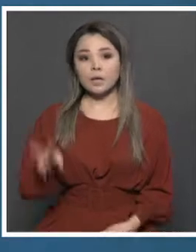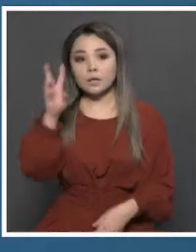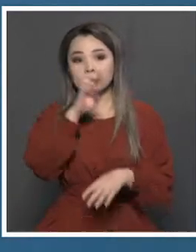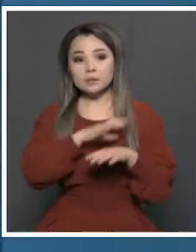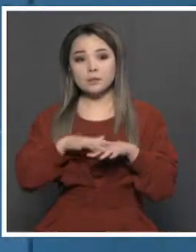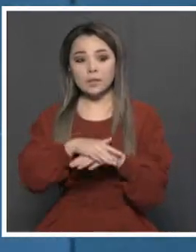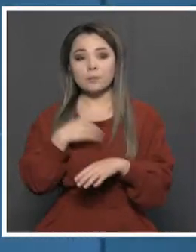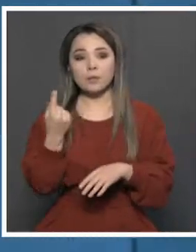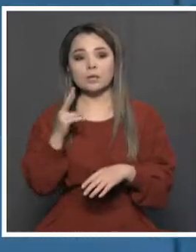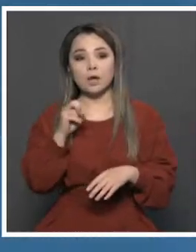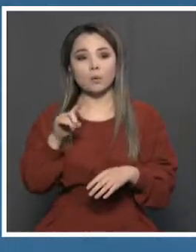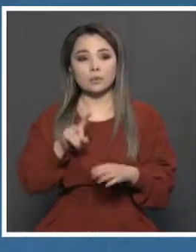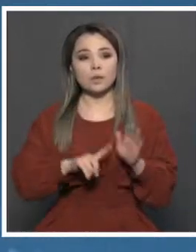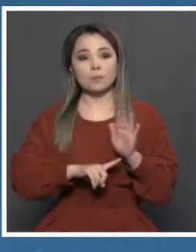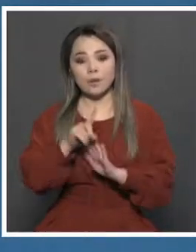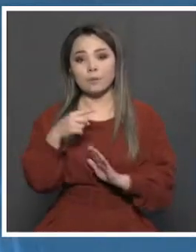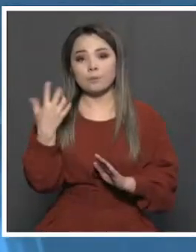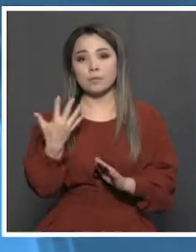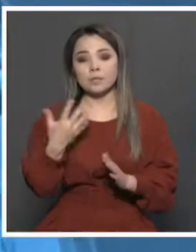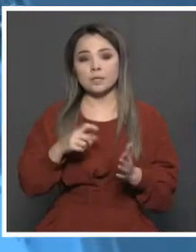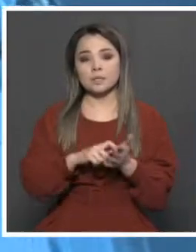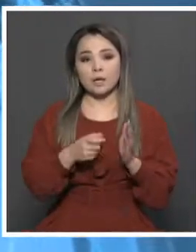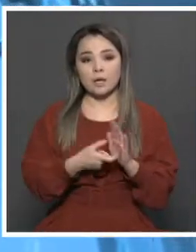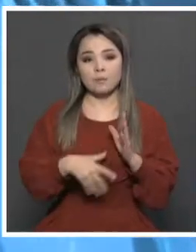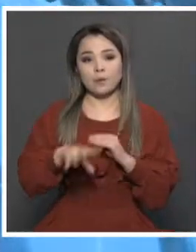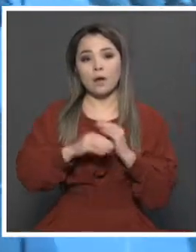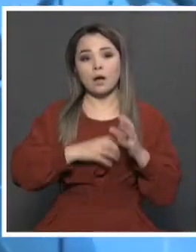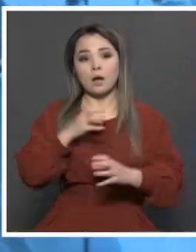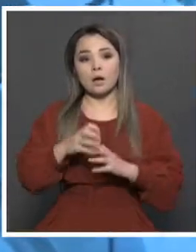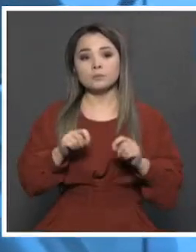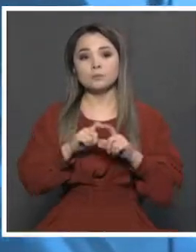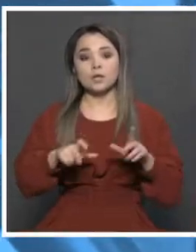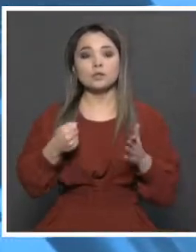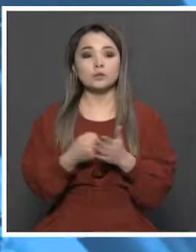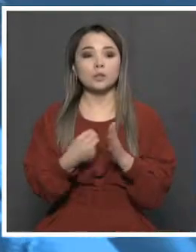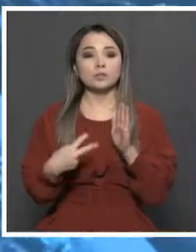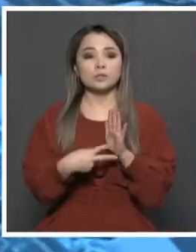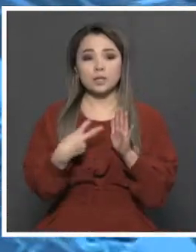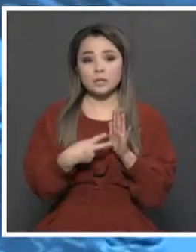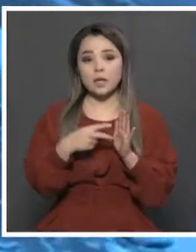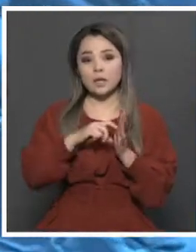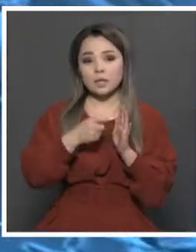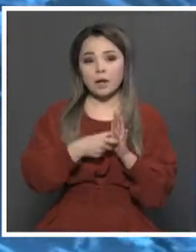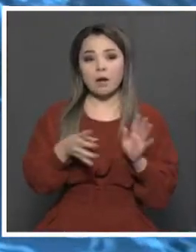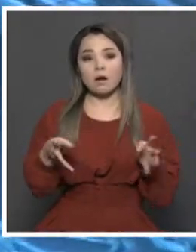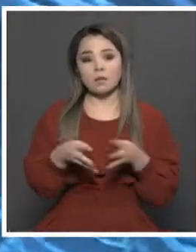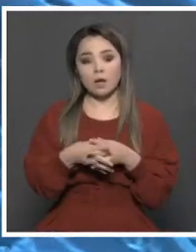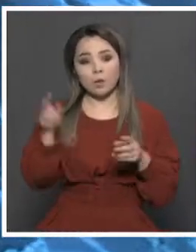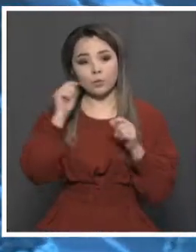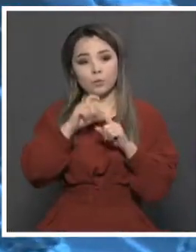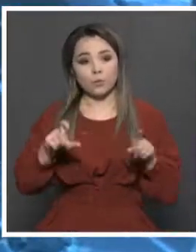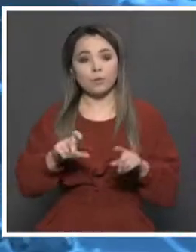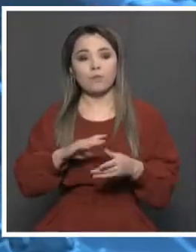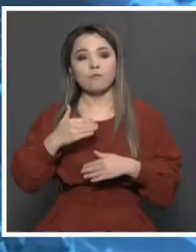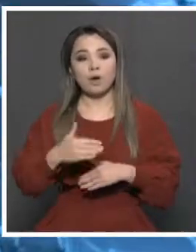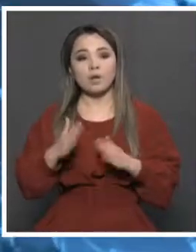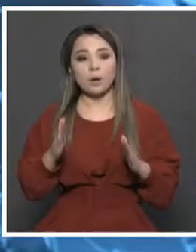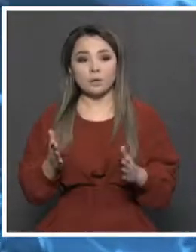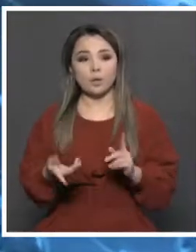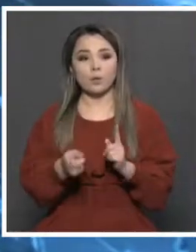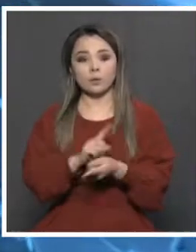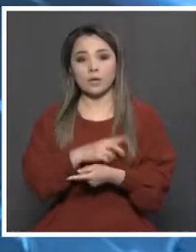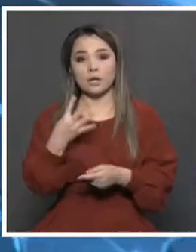Елімізде бірінші наурыздан баста 5-ші сыныпқа дейінгі халықаралық мектептердің 7-ші сыныпқа дейінгі оқушылары аралас оқыту форматына көшті. Яғни жалпы